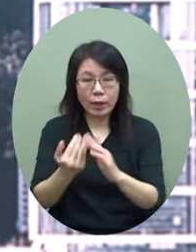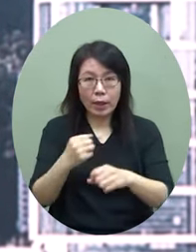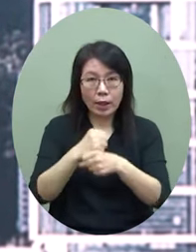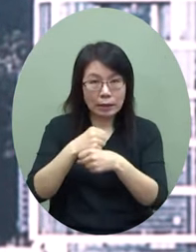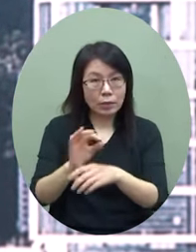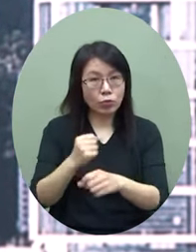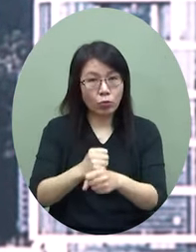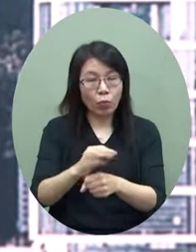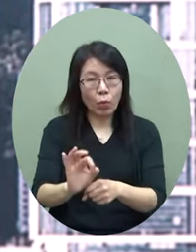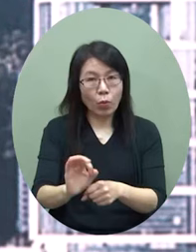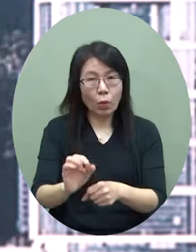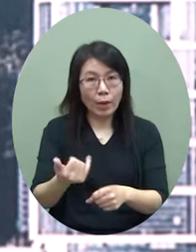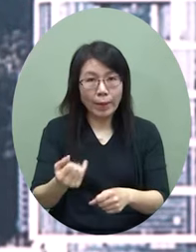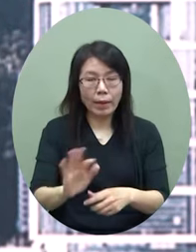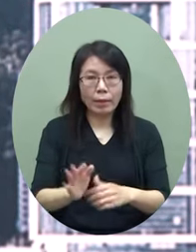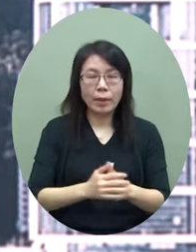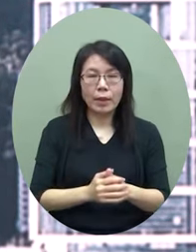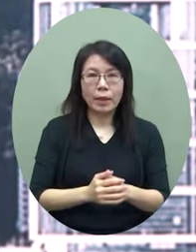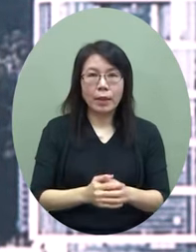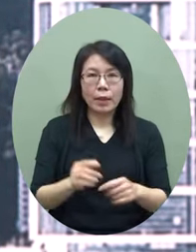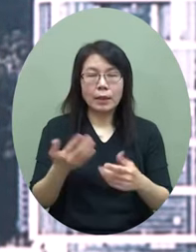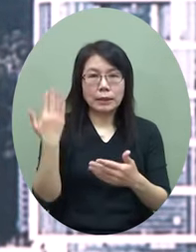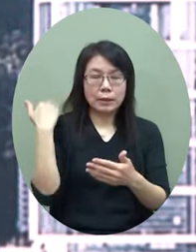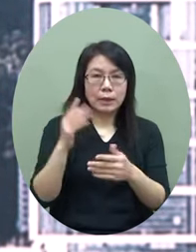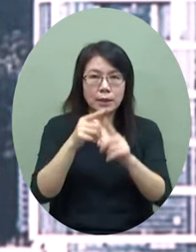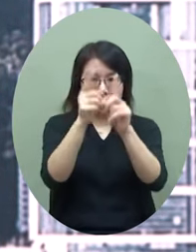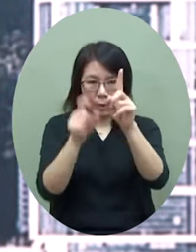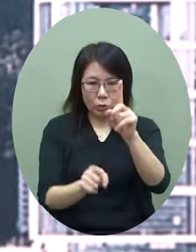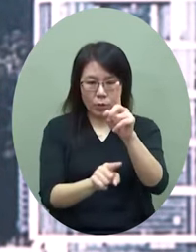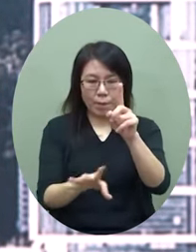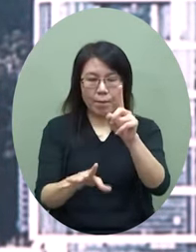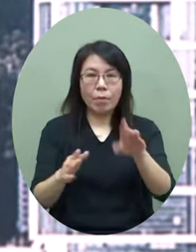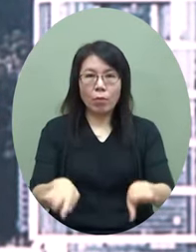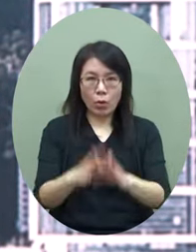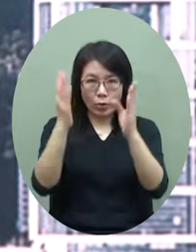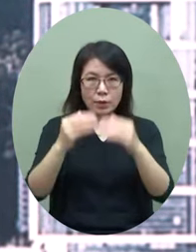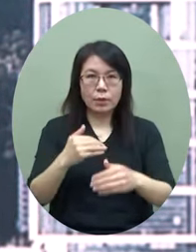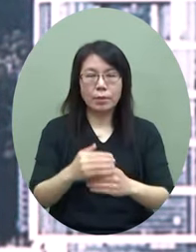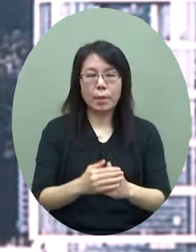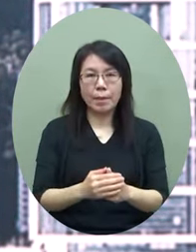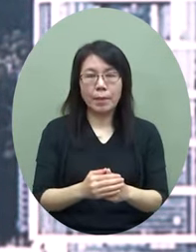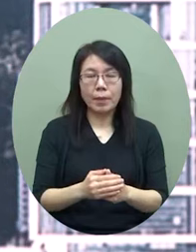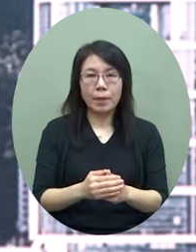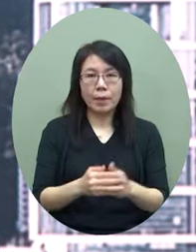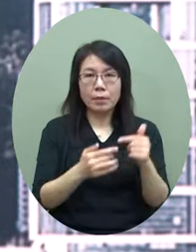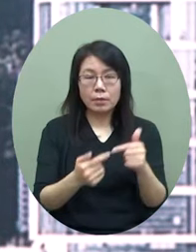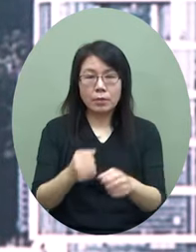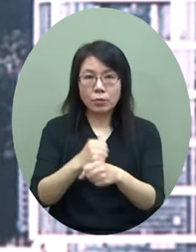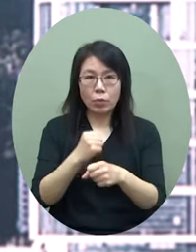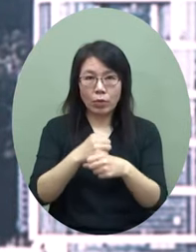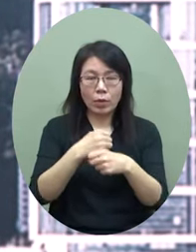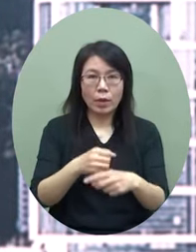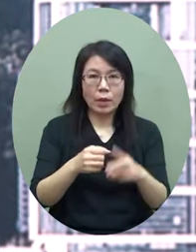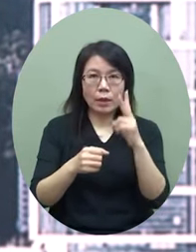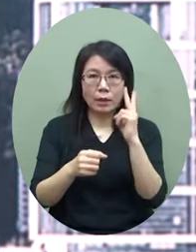我们自从11月15日这一波以来就已经是完成了2